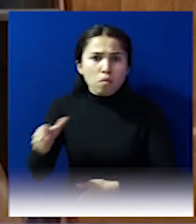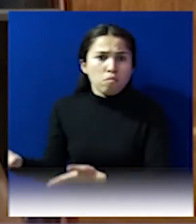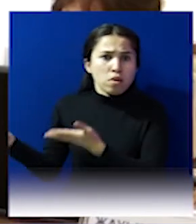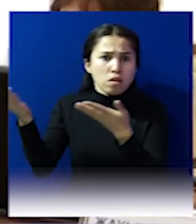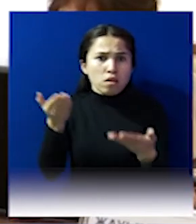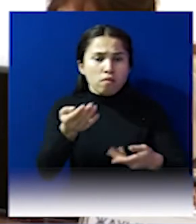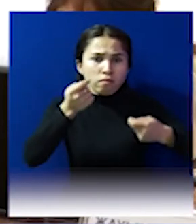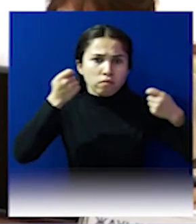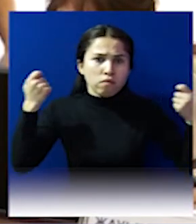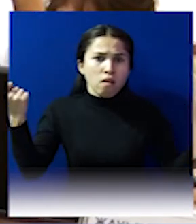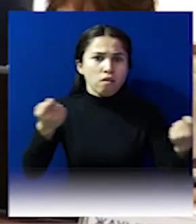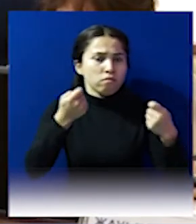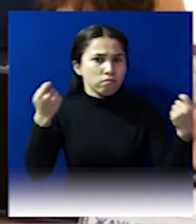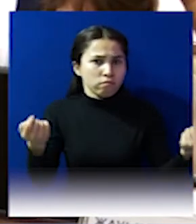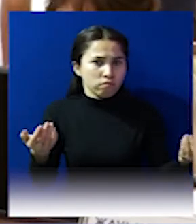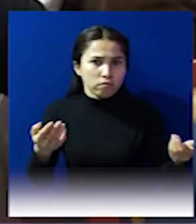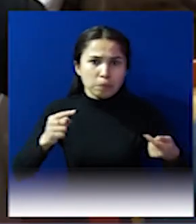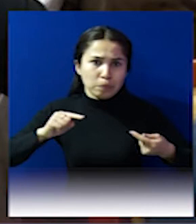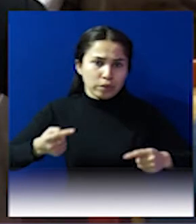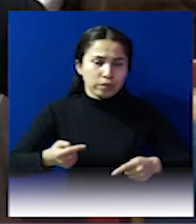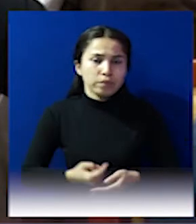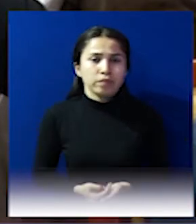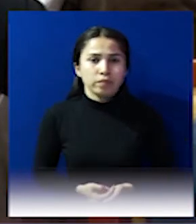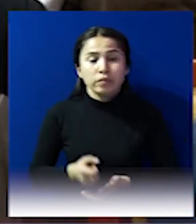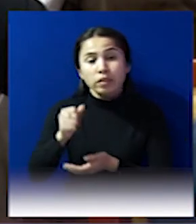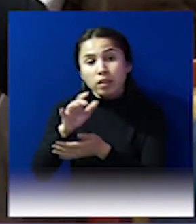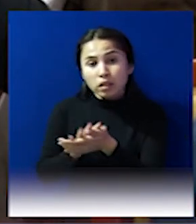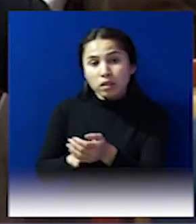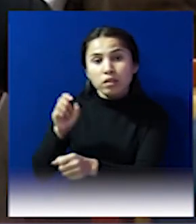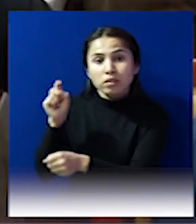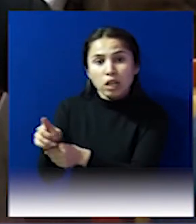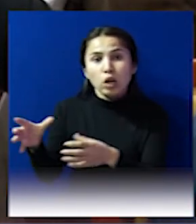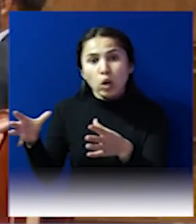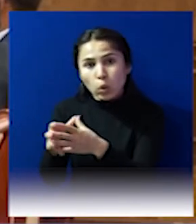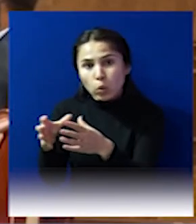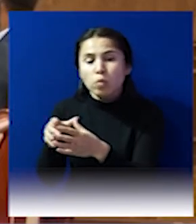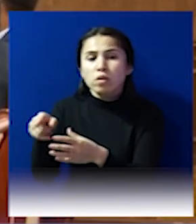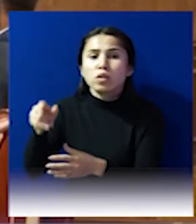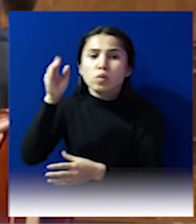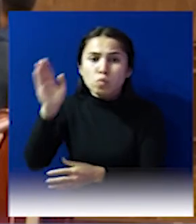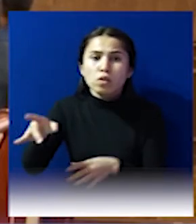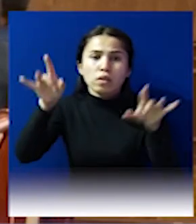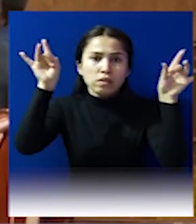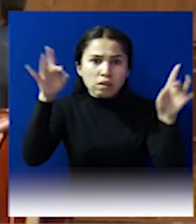26. Жиын соңында аймақ басшысы жеңілдетілген несие беру бағытындағы жұмыстарды одан әрі дамыту үшін бірқатар